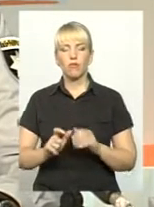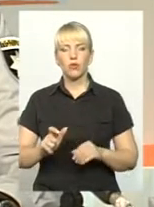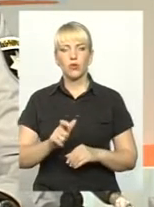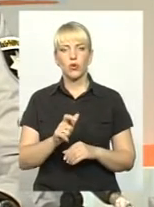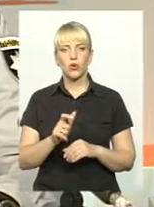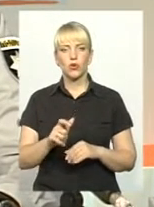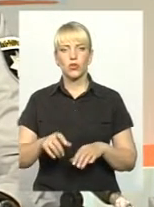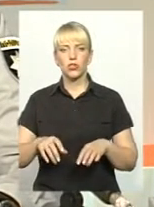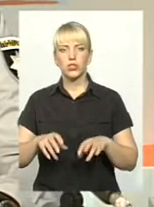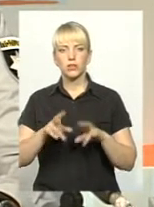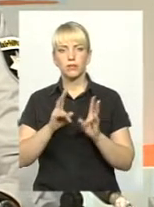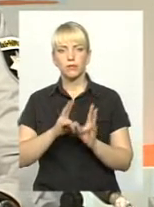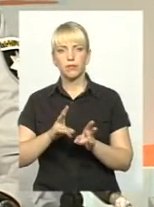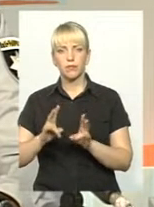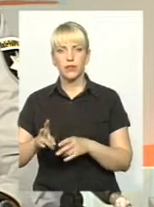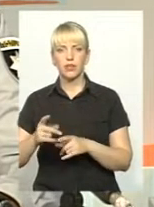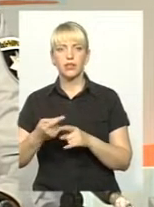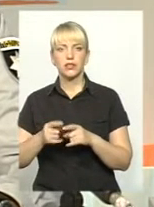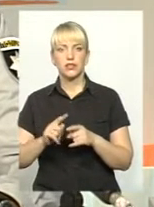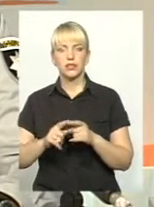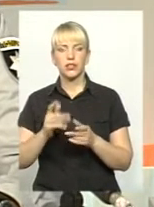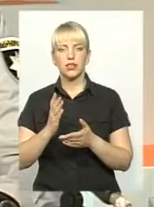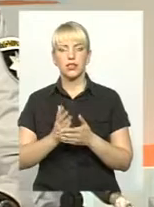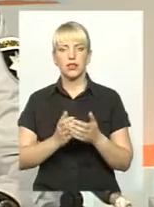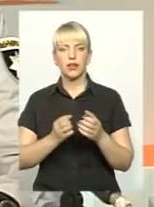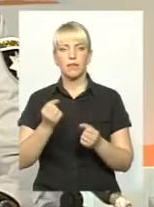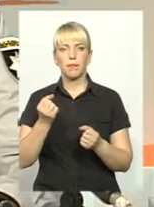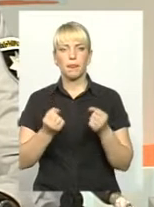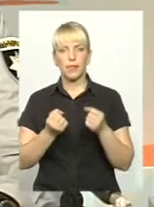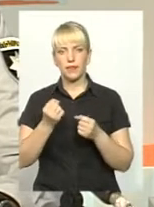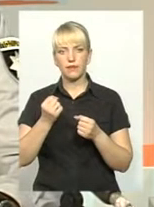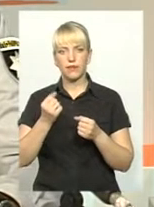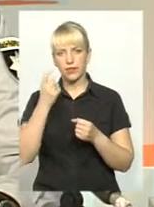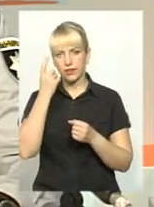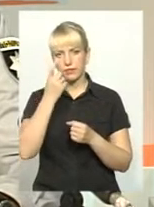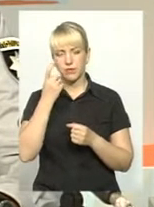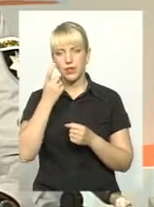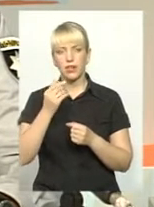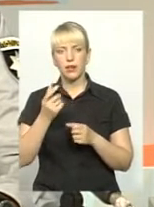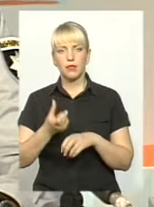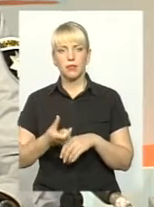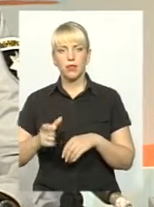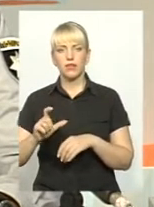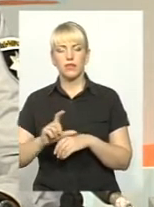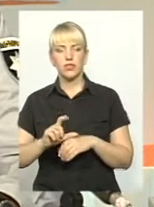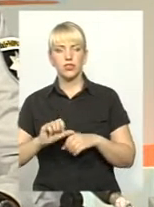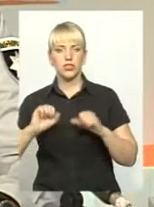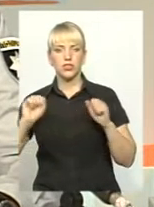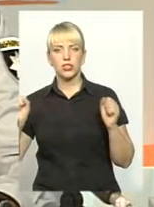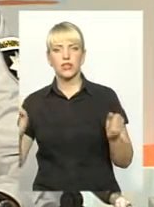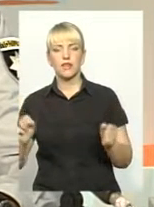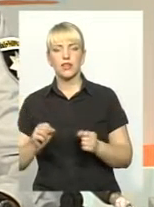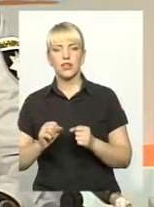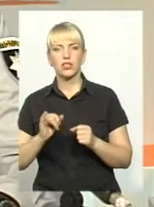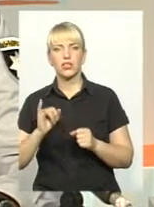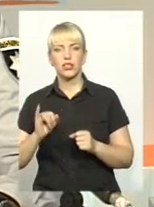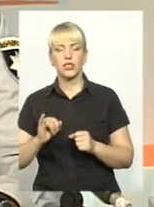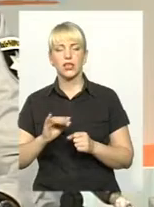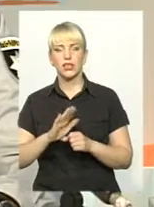дорожньо-транспортних пригод саме є. Перше – це керування в нетверезому стані. Друге – перевищення швидкості. Третє –